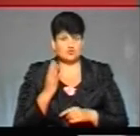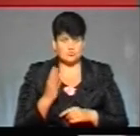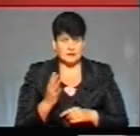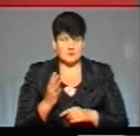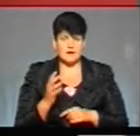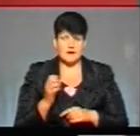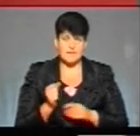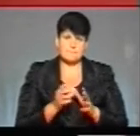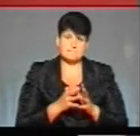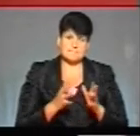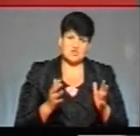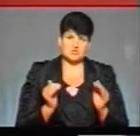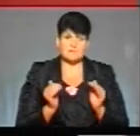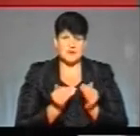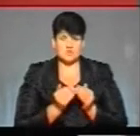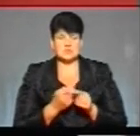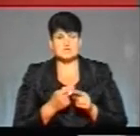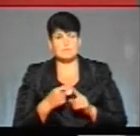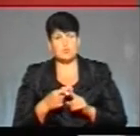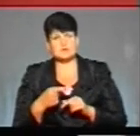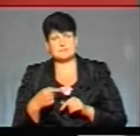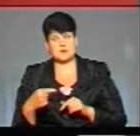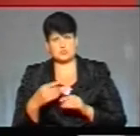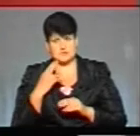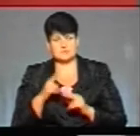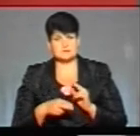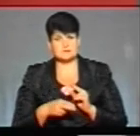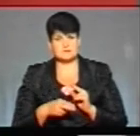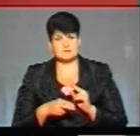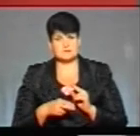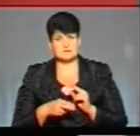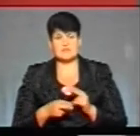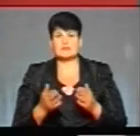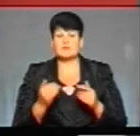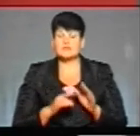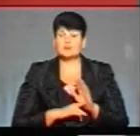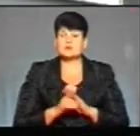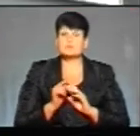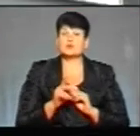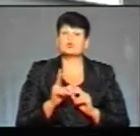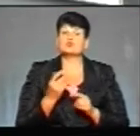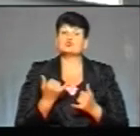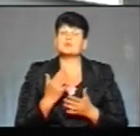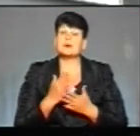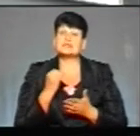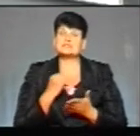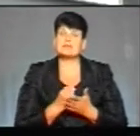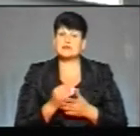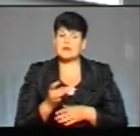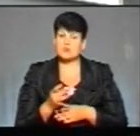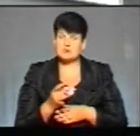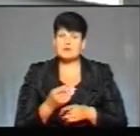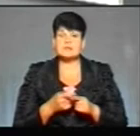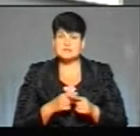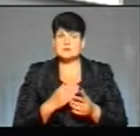а більше, менше, чи це вже плюс-мінус остаточно? Ну, давайте почнемо з того, хто сьогодні має затвердити ті райони. Так? Тобто це, напевно, має